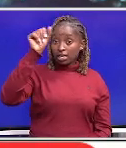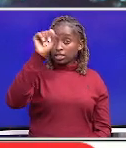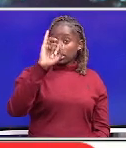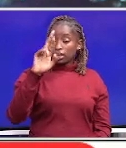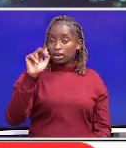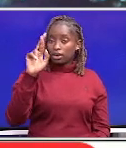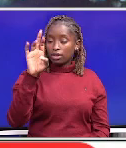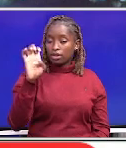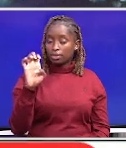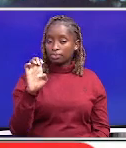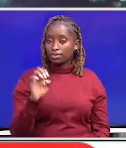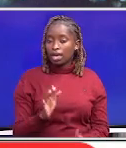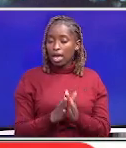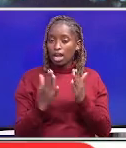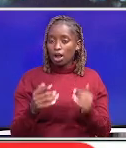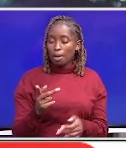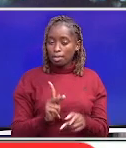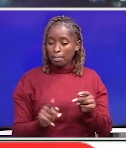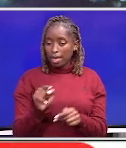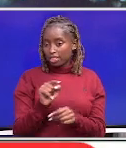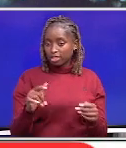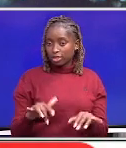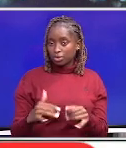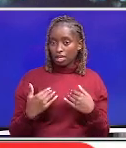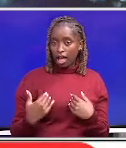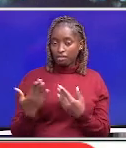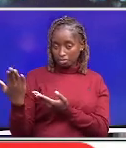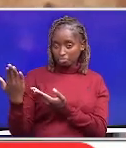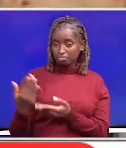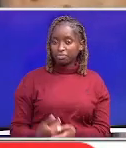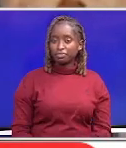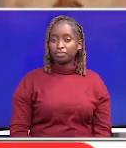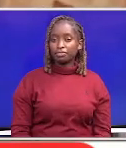la Kabuchai, na kisha akaandaa taarifa ifuatayo.